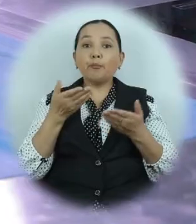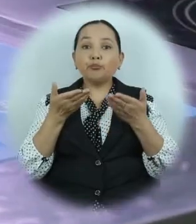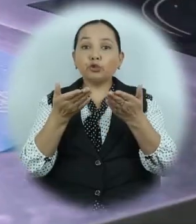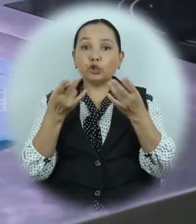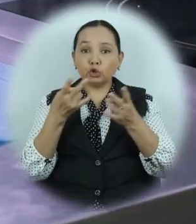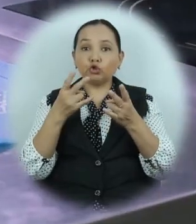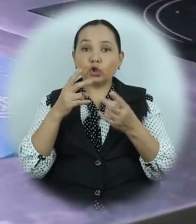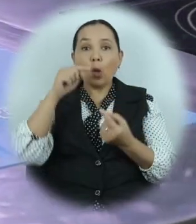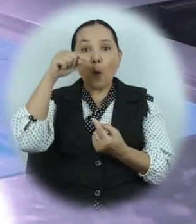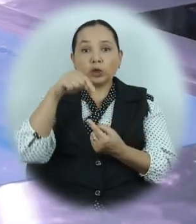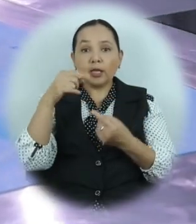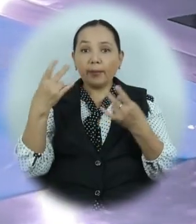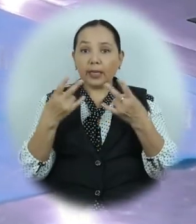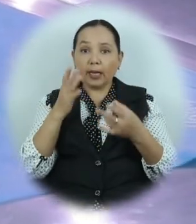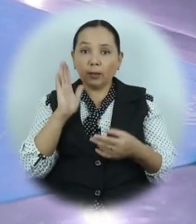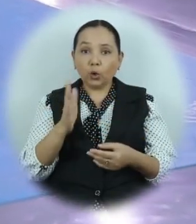moslama kerak bo'ladi.